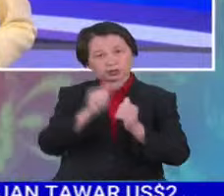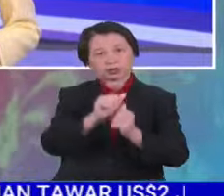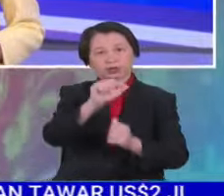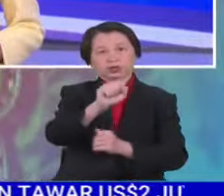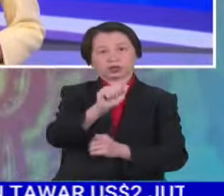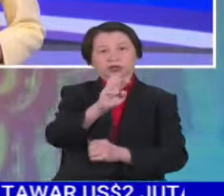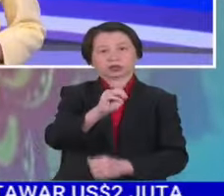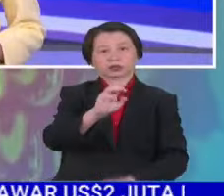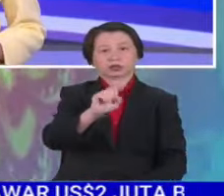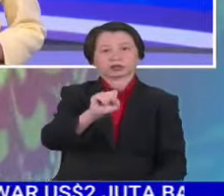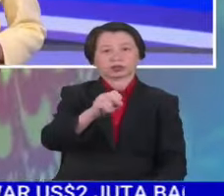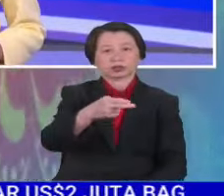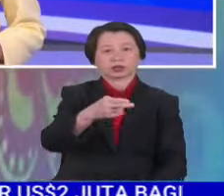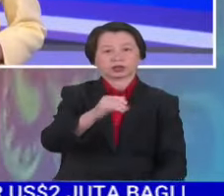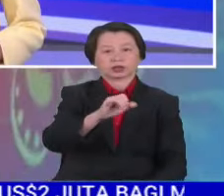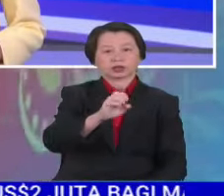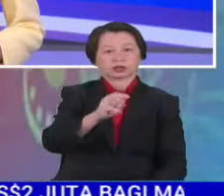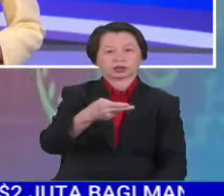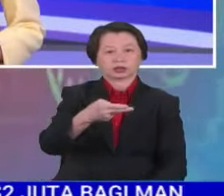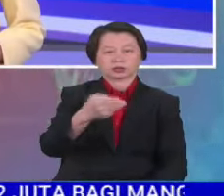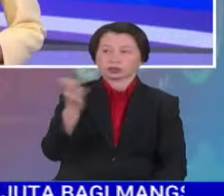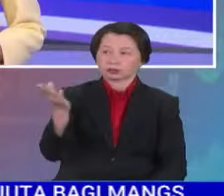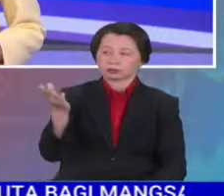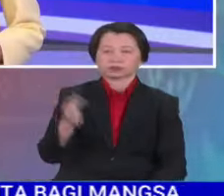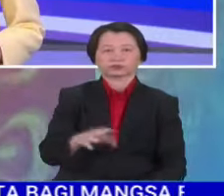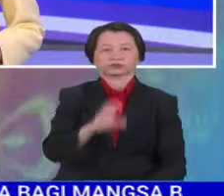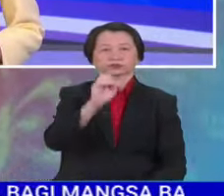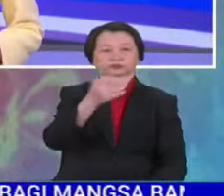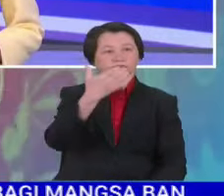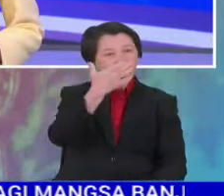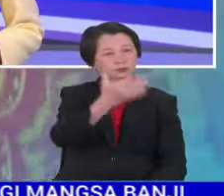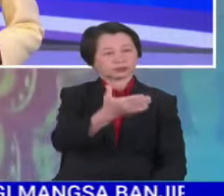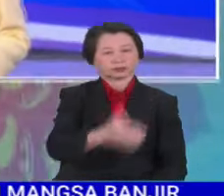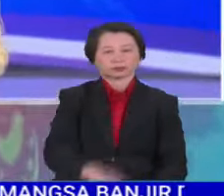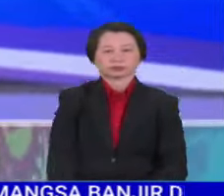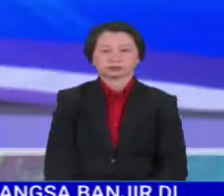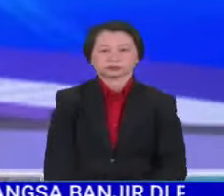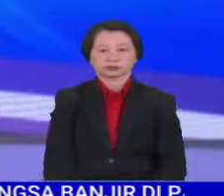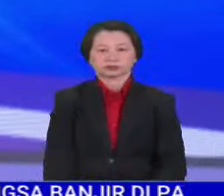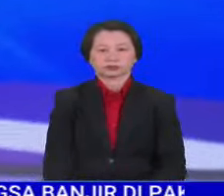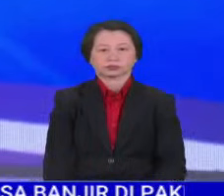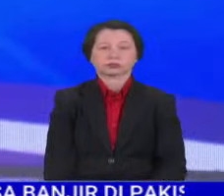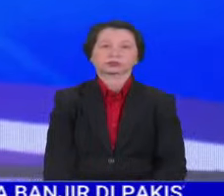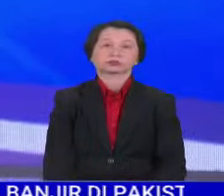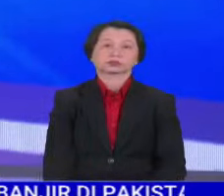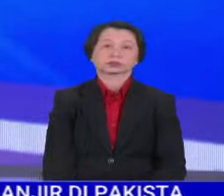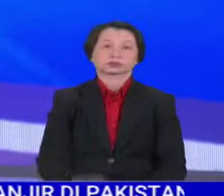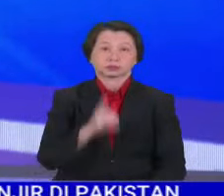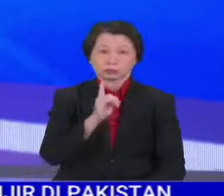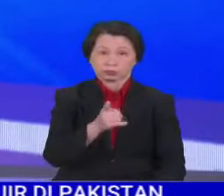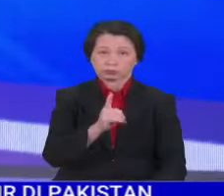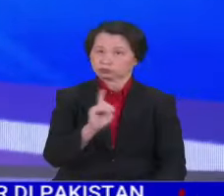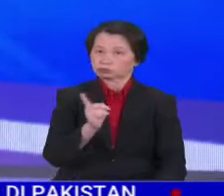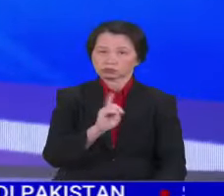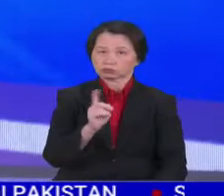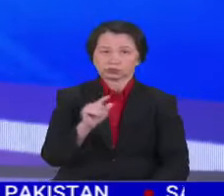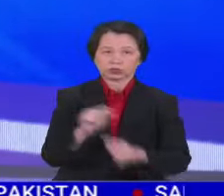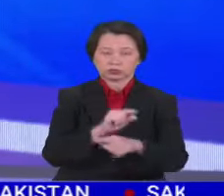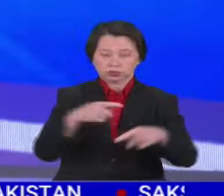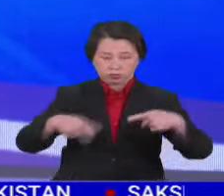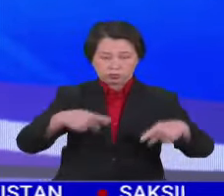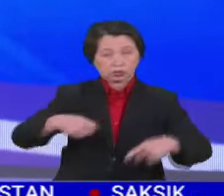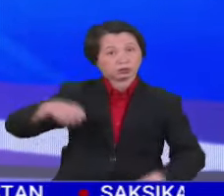Samsi. Silakan, Sam. Baik, terima kasih, Syahir. Saudara, anda dilarang menggunakan